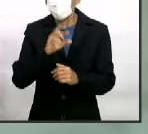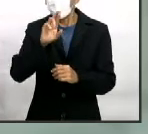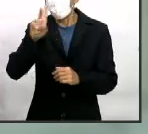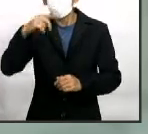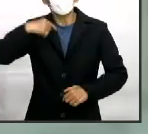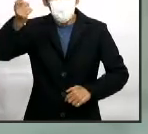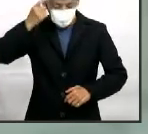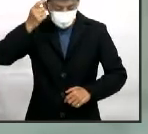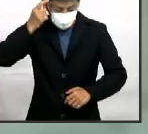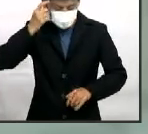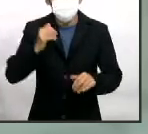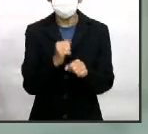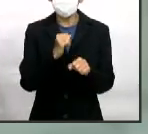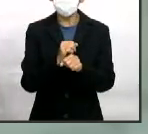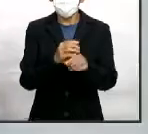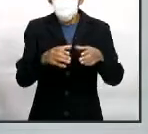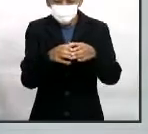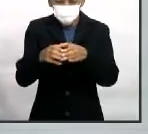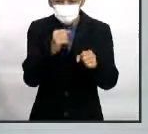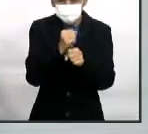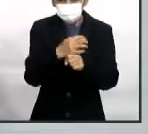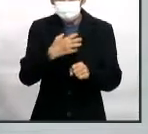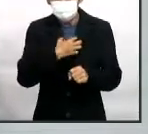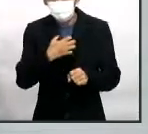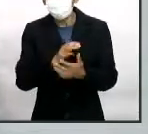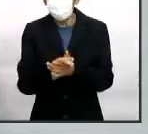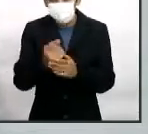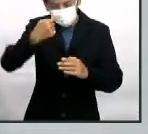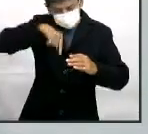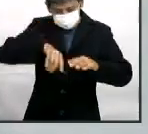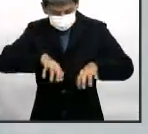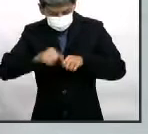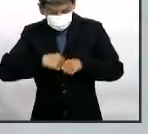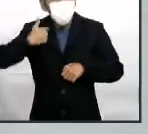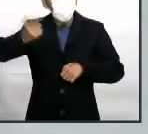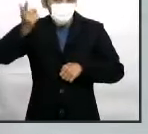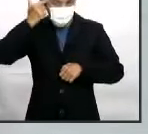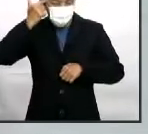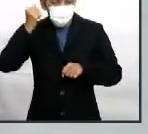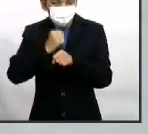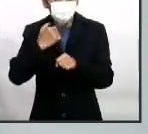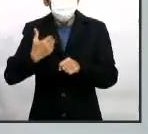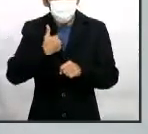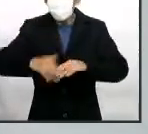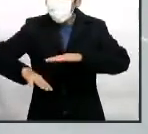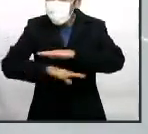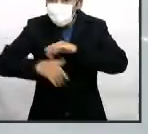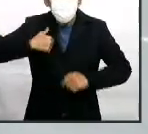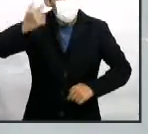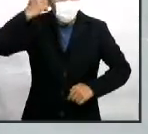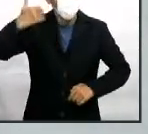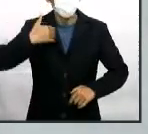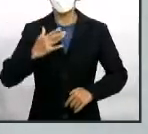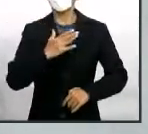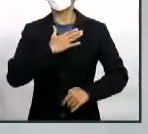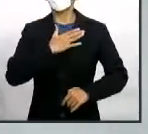นี่ยผมพอทราบด้วยว่าการจะสตรีมการที่จะทำระบบหลังบ้านเนี่ยมันจะต้องทำอะไรประมาณไหนบ้างพอเนี่ยพอเรามีเหมือนพื้นฐานอยู่บ้างแล้วเนี่ย